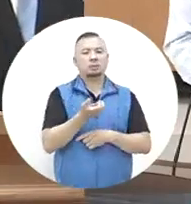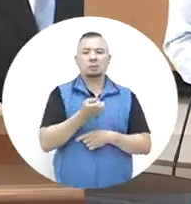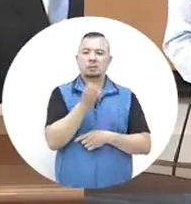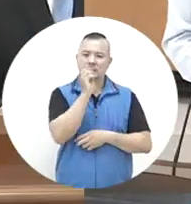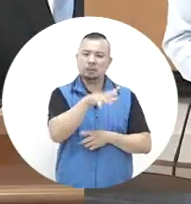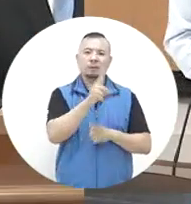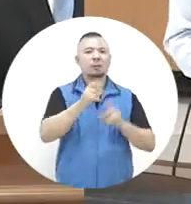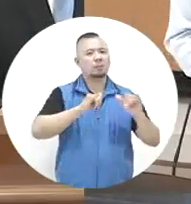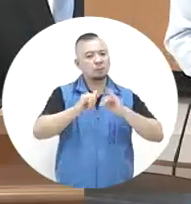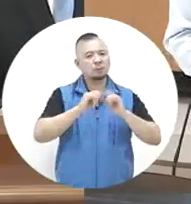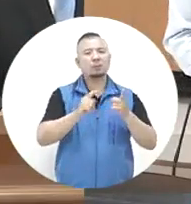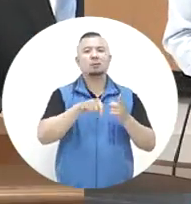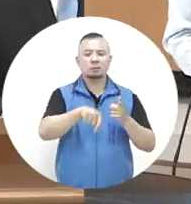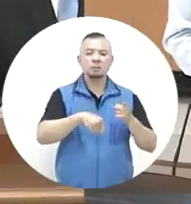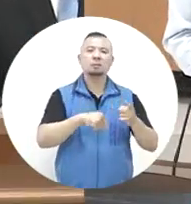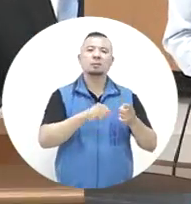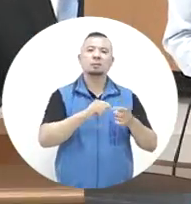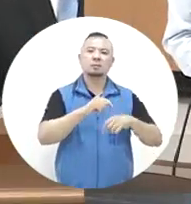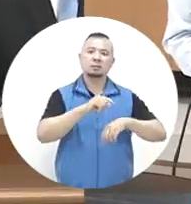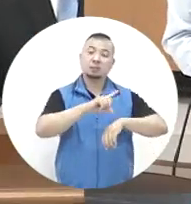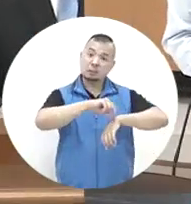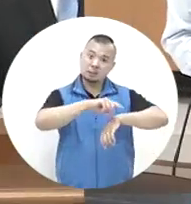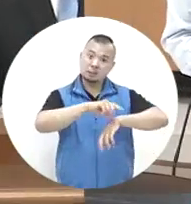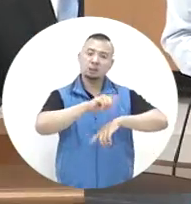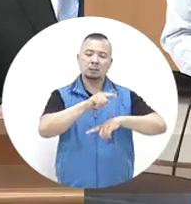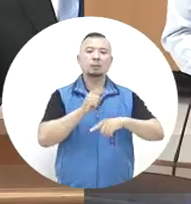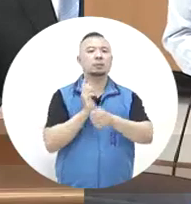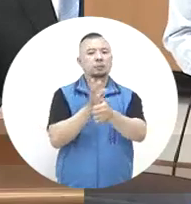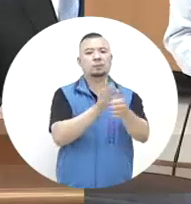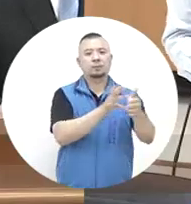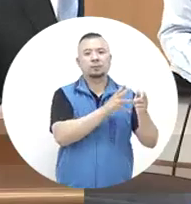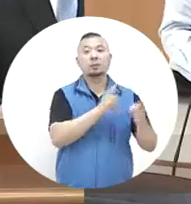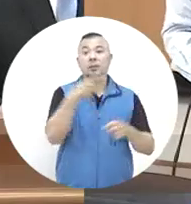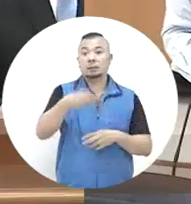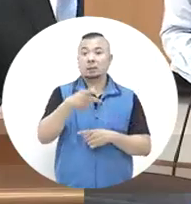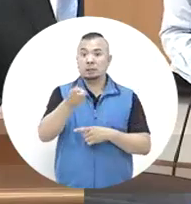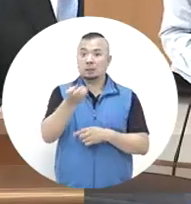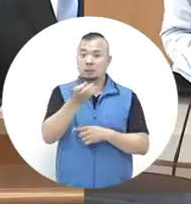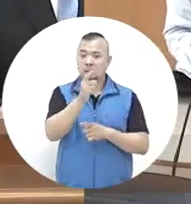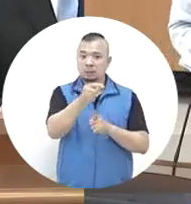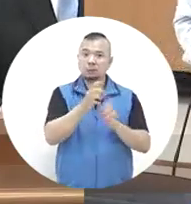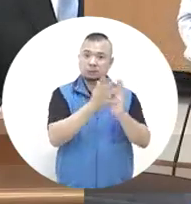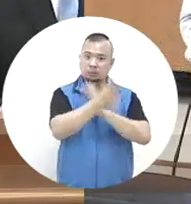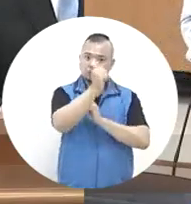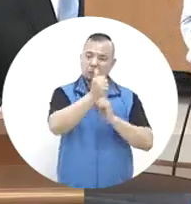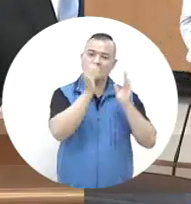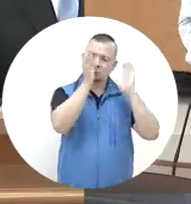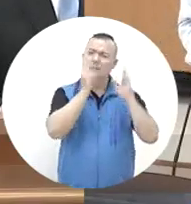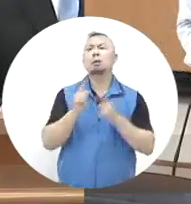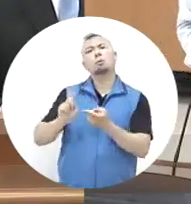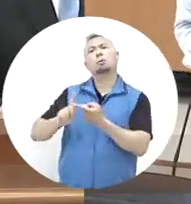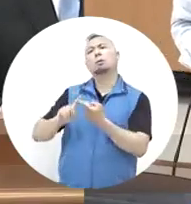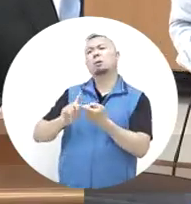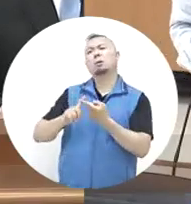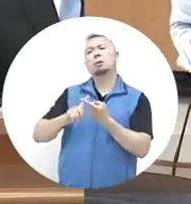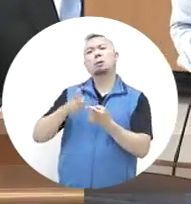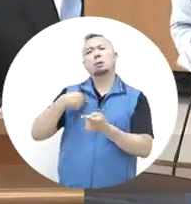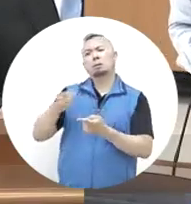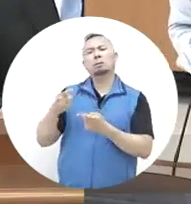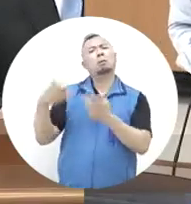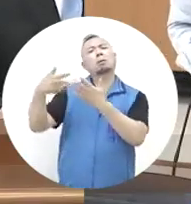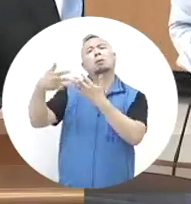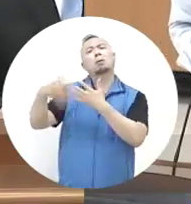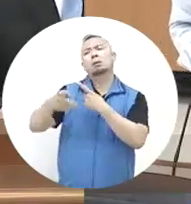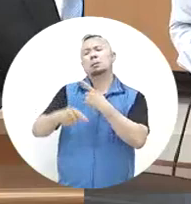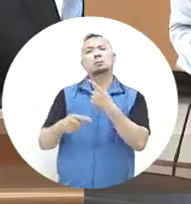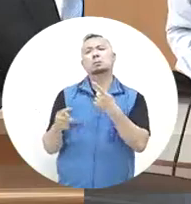用习惯。那另外议员提到的队长，这位队长非常的认真，而且 对，非常认真，所以调回局本部，我跟他这个沟通不良。 不会，就是因为认真， 因为7:20，